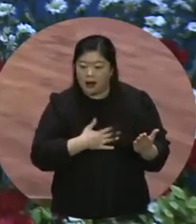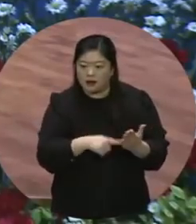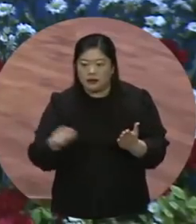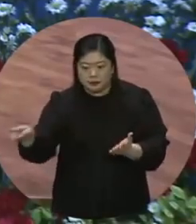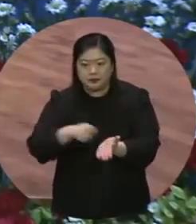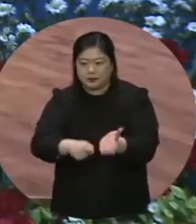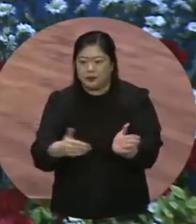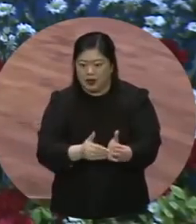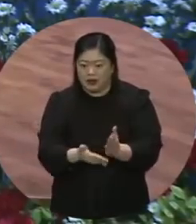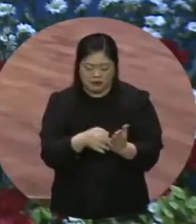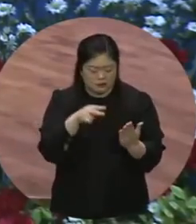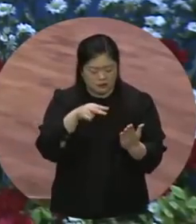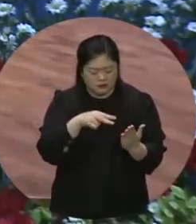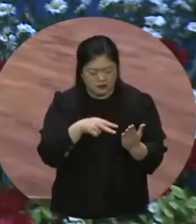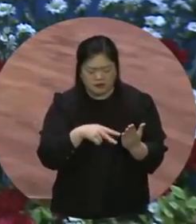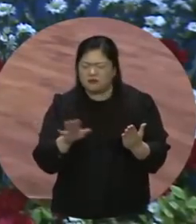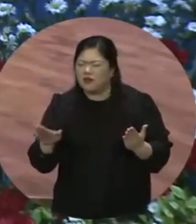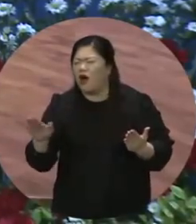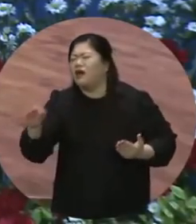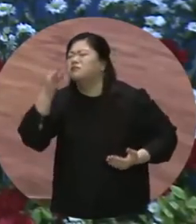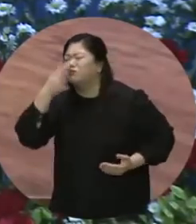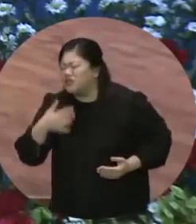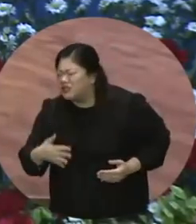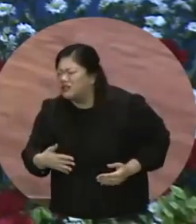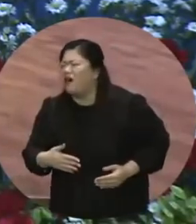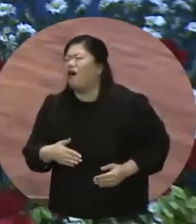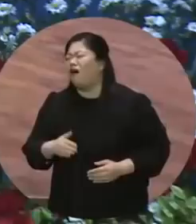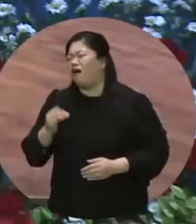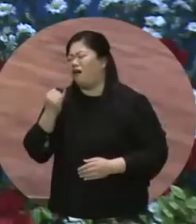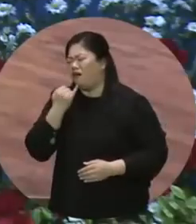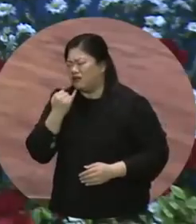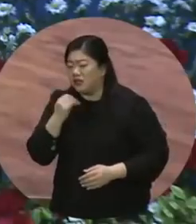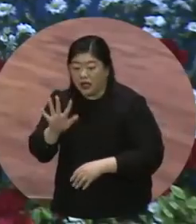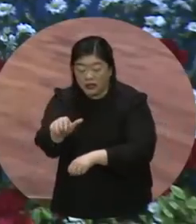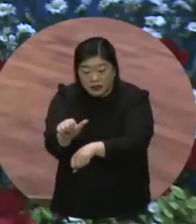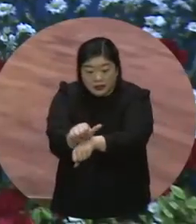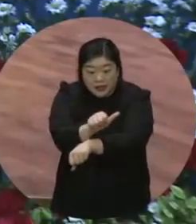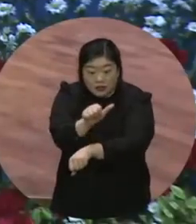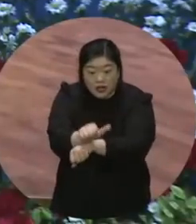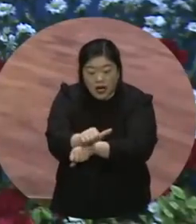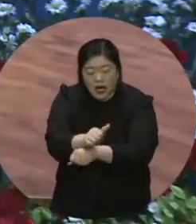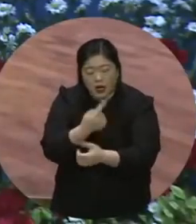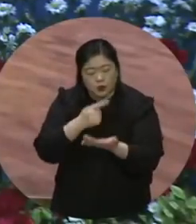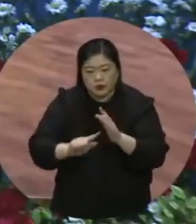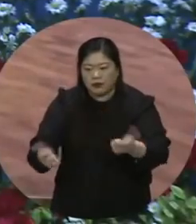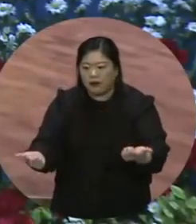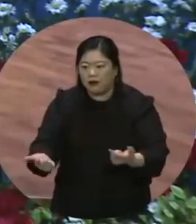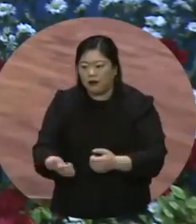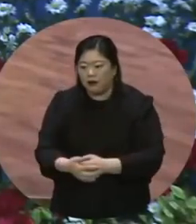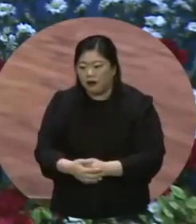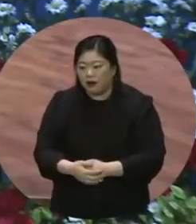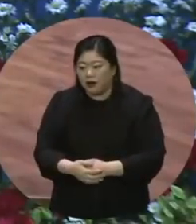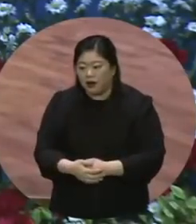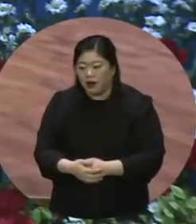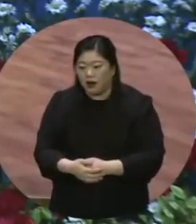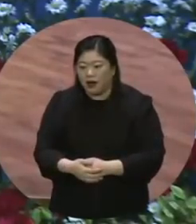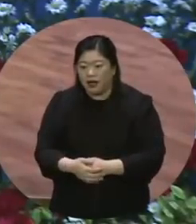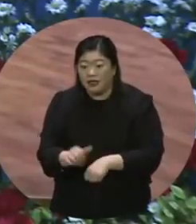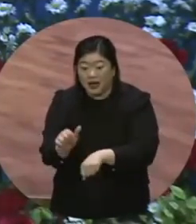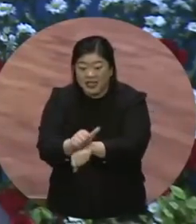공감하면서 품어주는 시간을 가지게 됐어요. 말이 5시간이지. 그 5시간 것은 피가